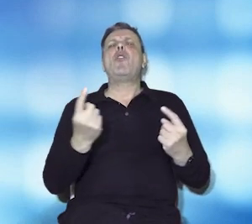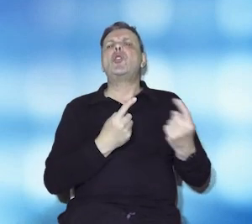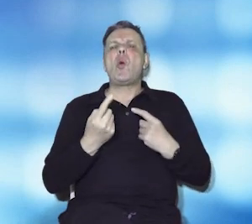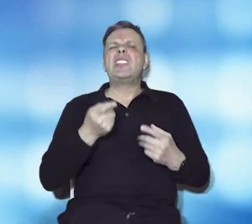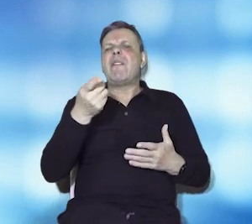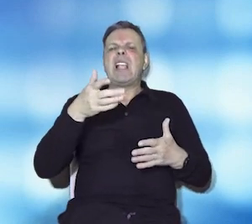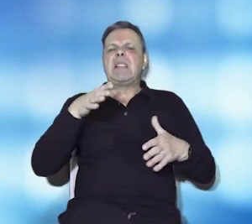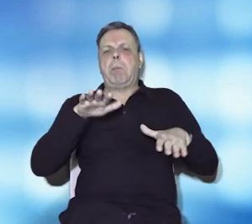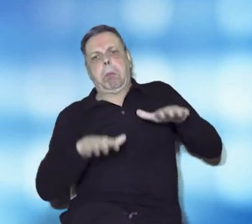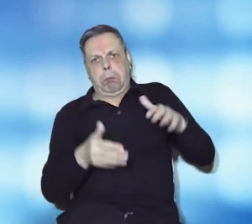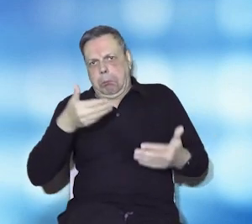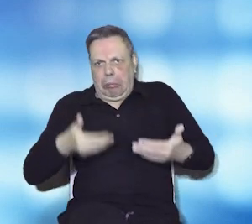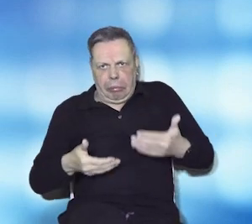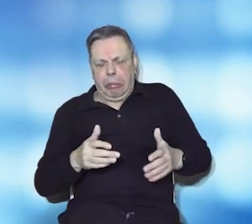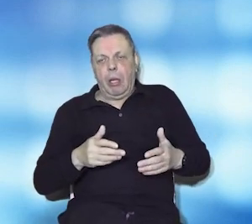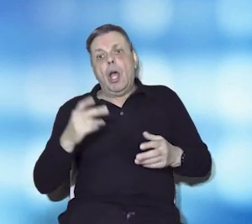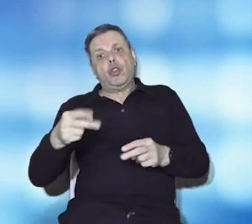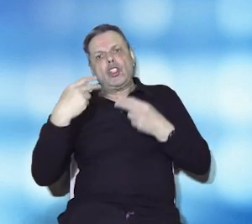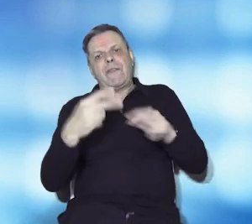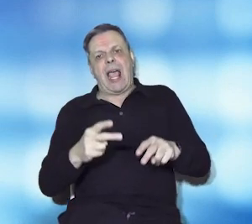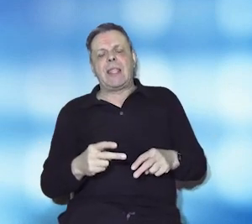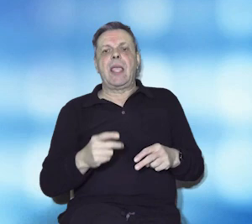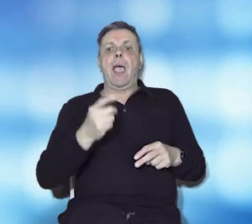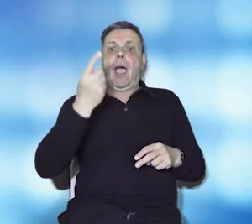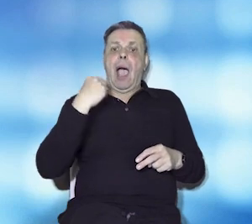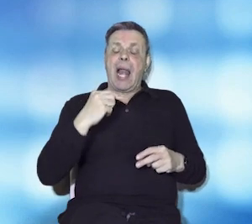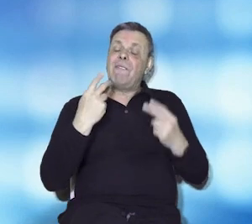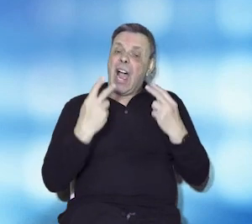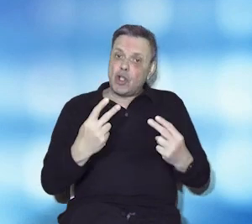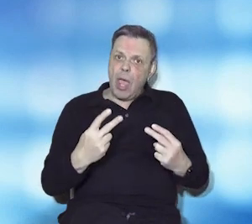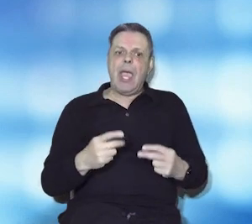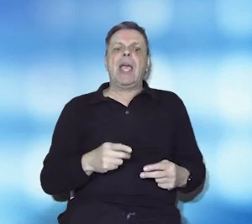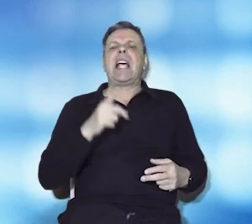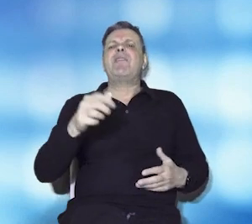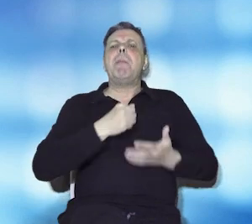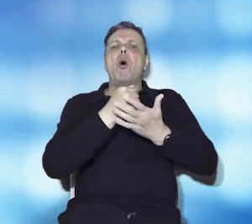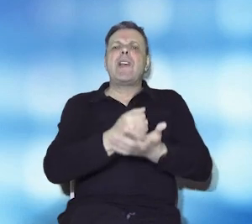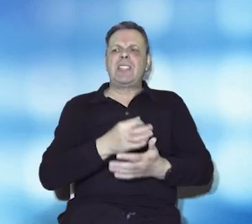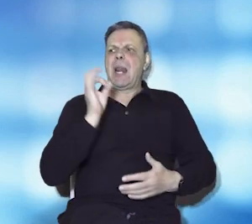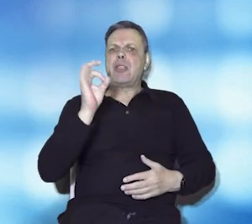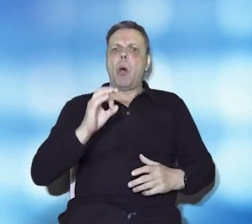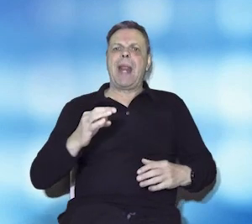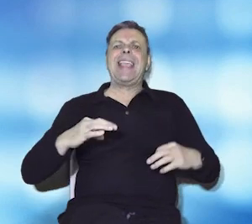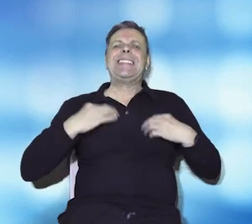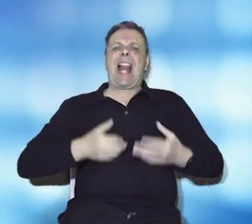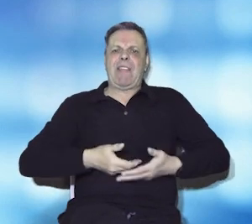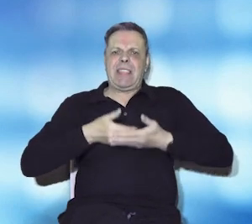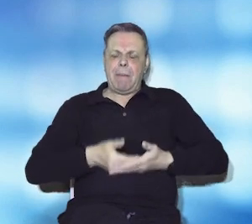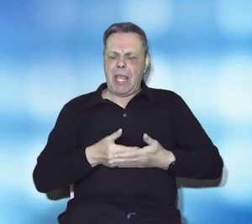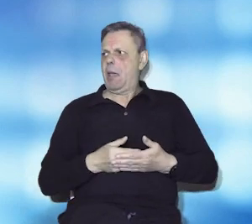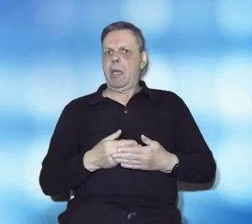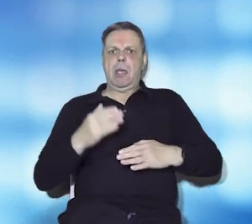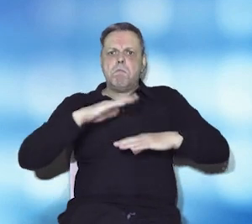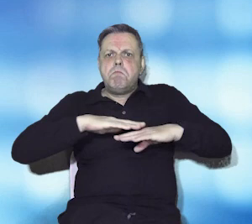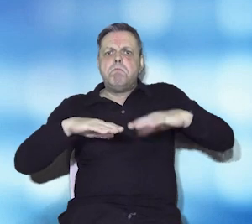pokoleba, to će vam se vratiti. Ali vrlo bitan preduvjet je za to da sve postavite na dobre i zdrave temelje. Da si posložite, što